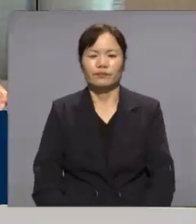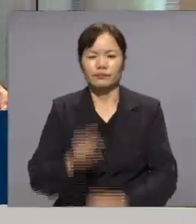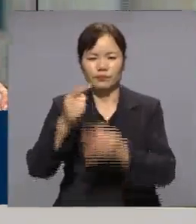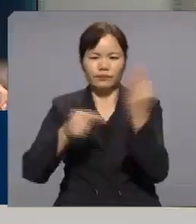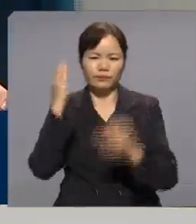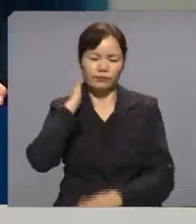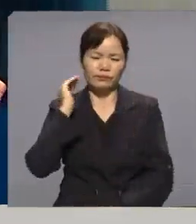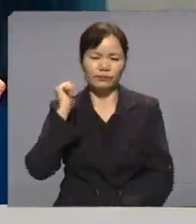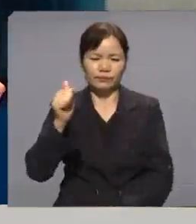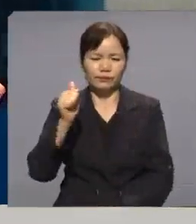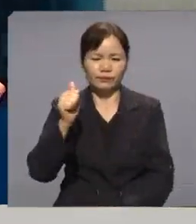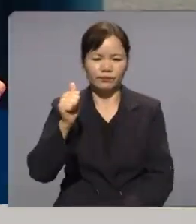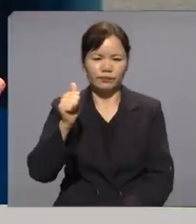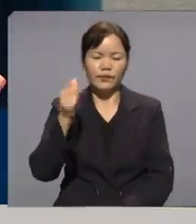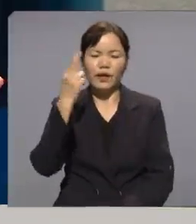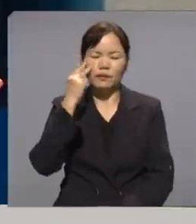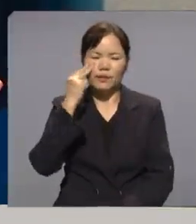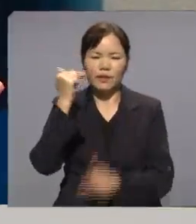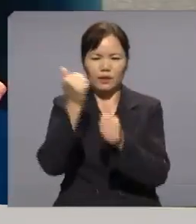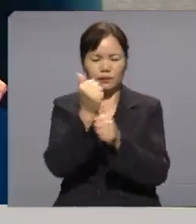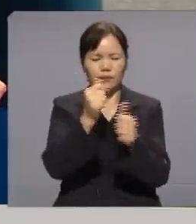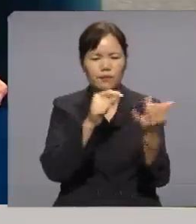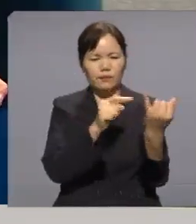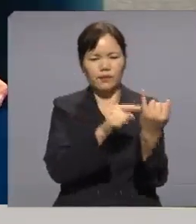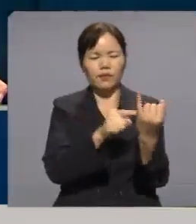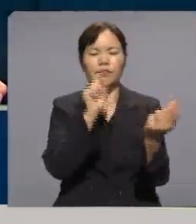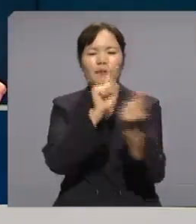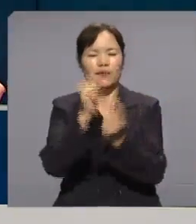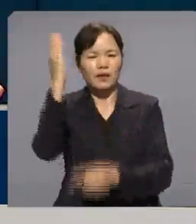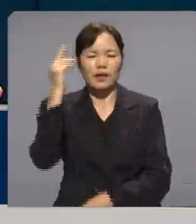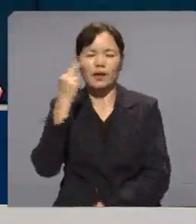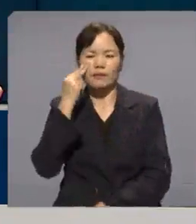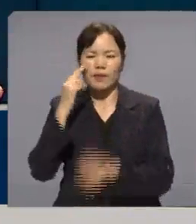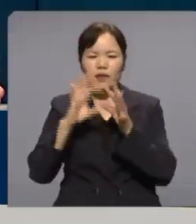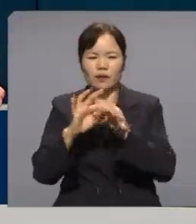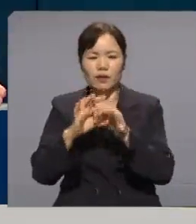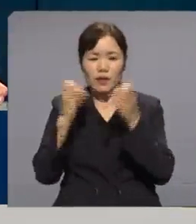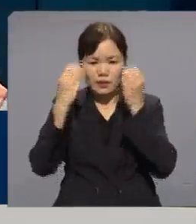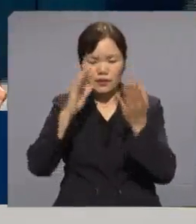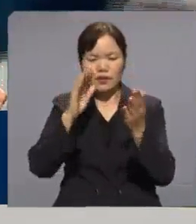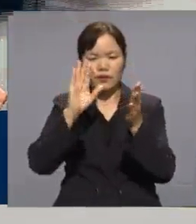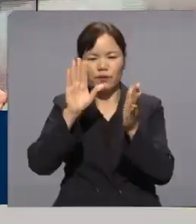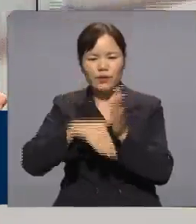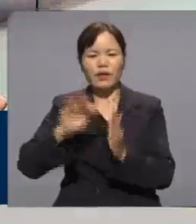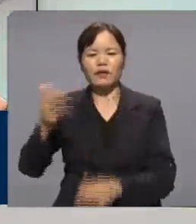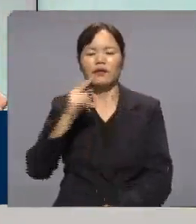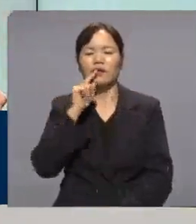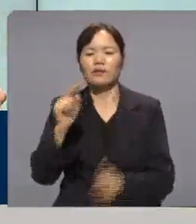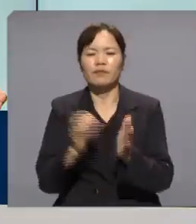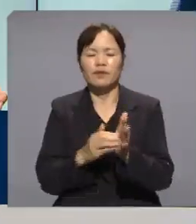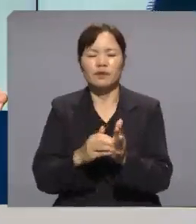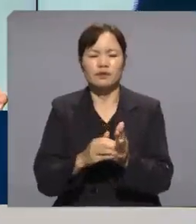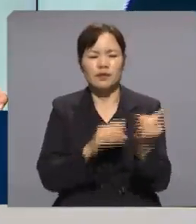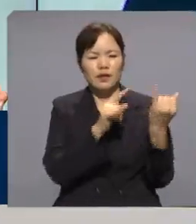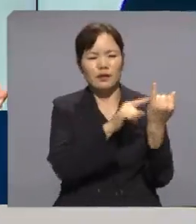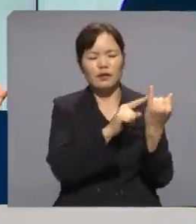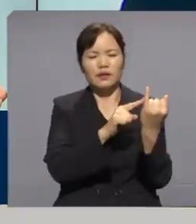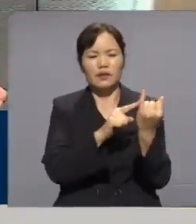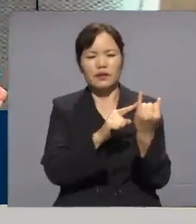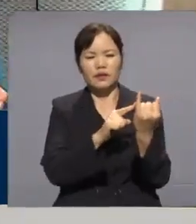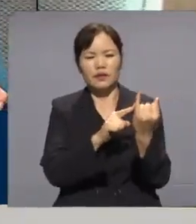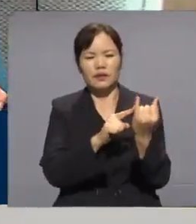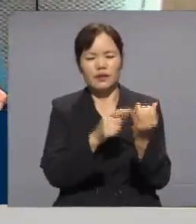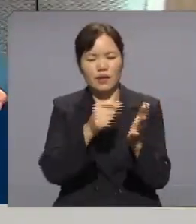윤석열 대통령이 카말라 해리스 미국 부통령을 만나 한미 관계의 새로운 전기가 될 것이라고 평가했습니다. 해리스 부통령은